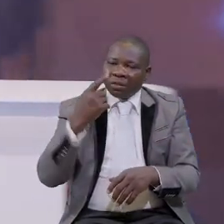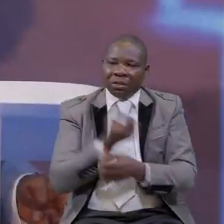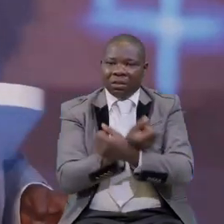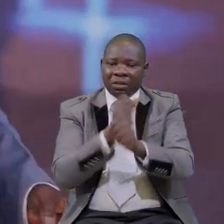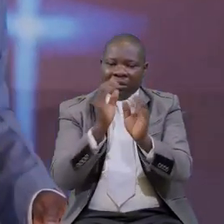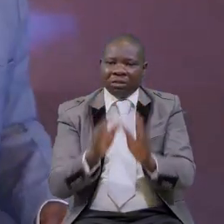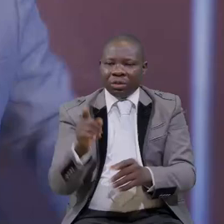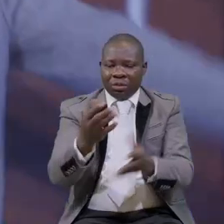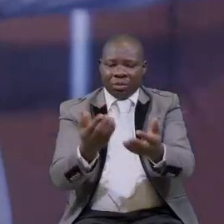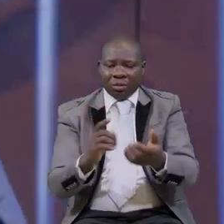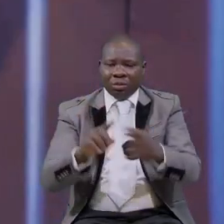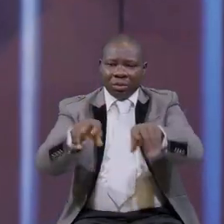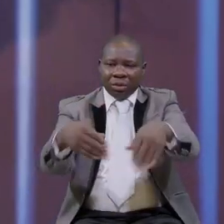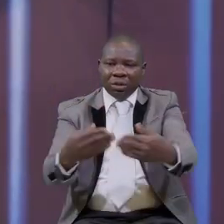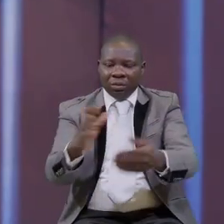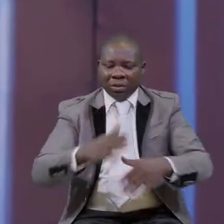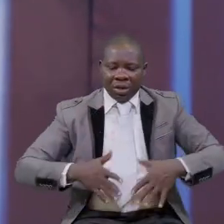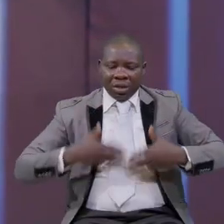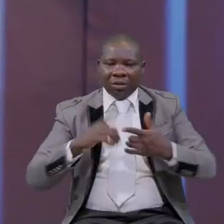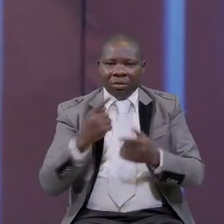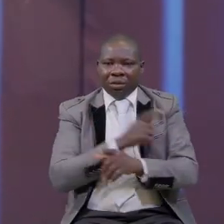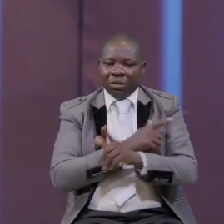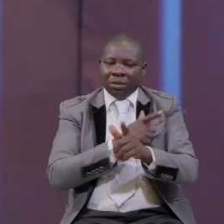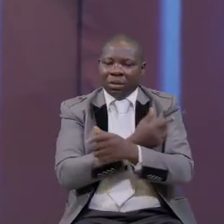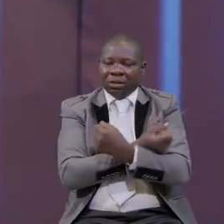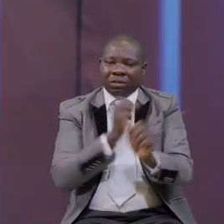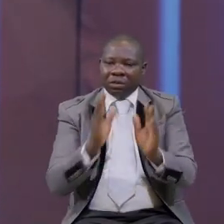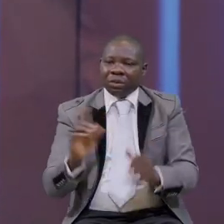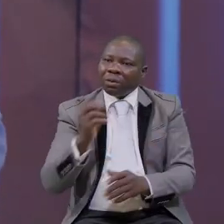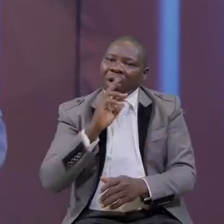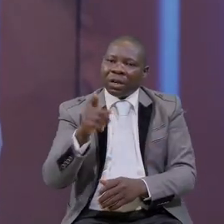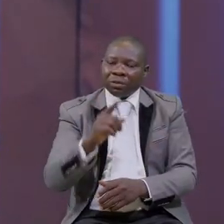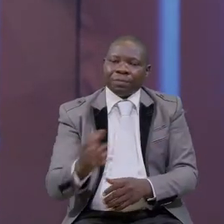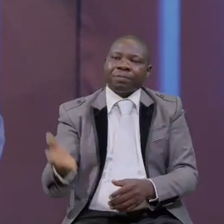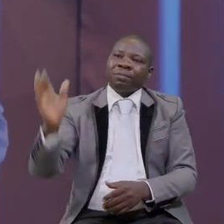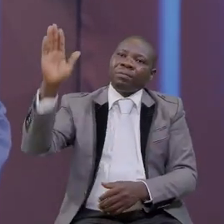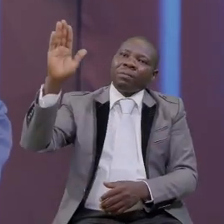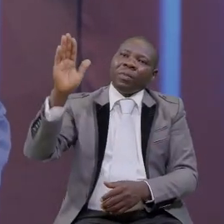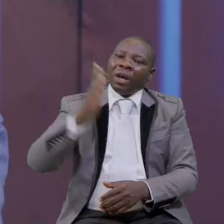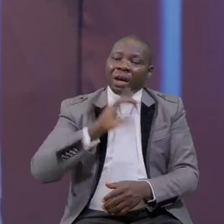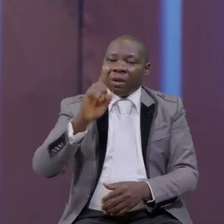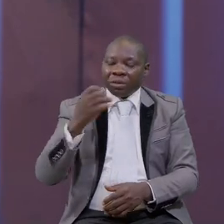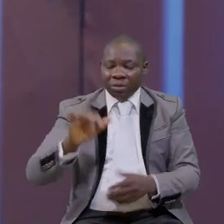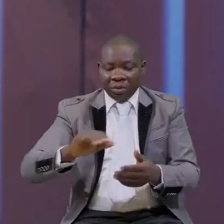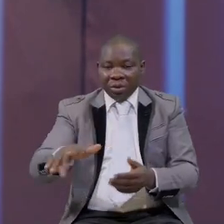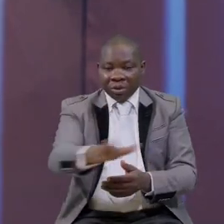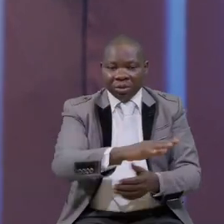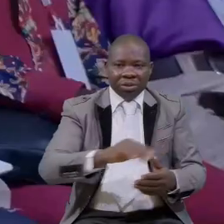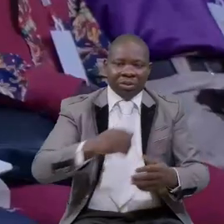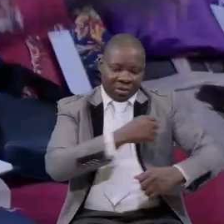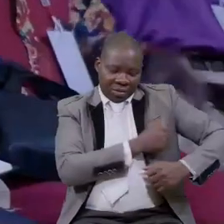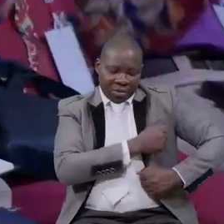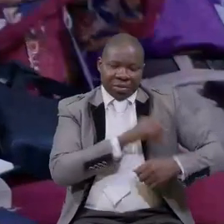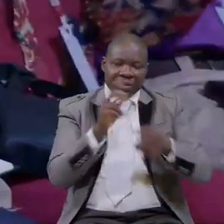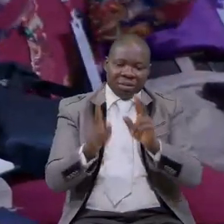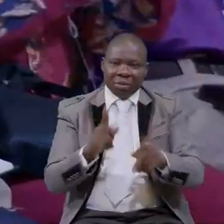Sauveur. Tu veux donner ta vie au Seigneur. Où es-tu? Lève la main. Et l'un de ces agents de sécurité, il a levé la